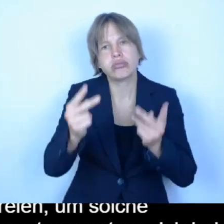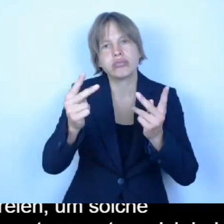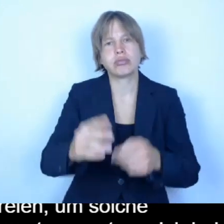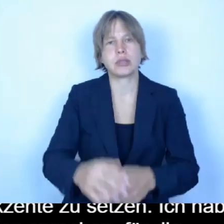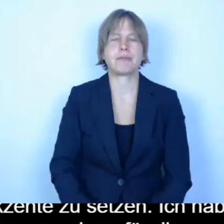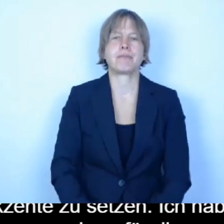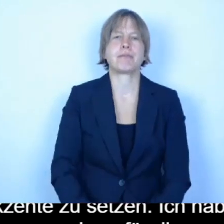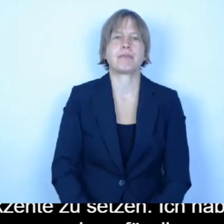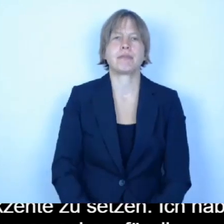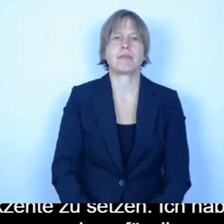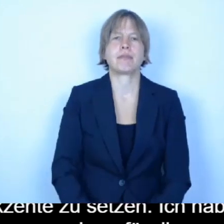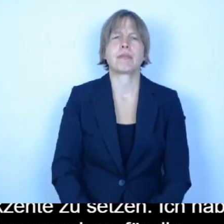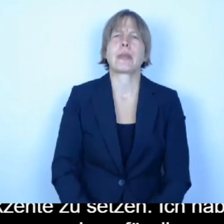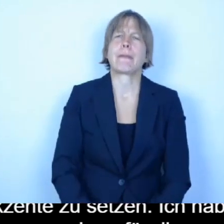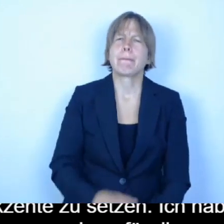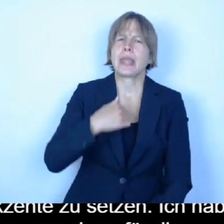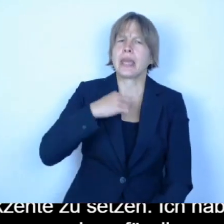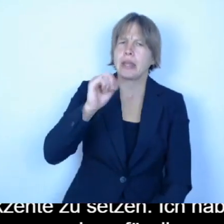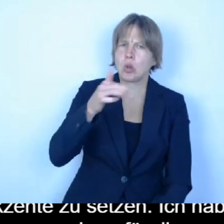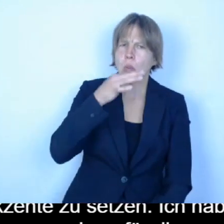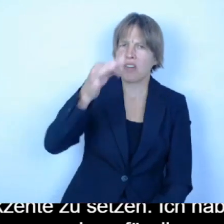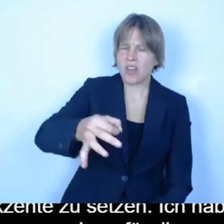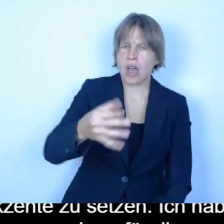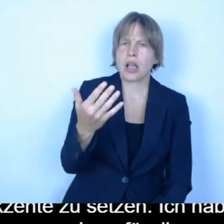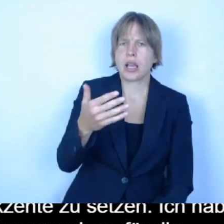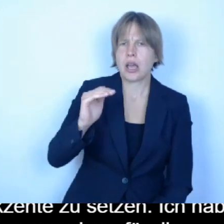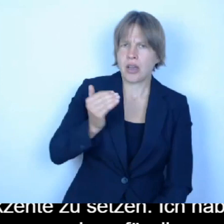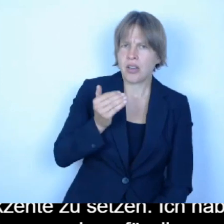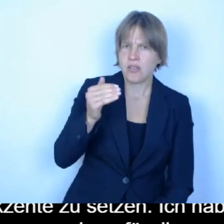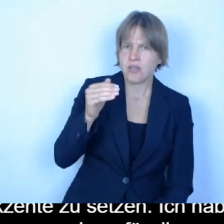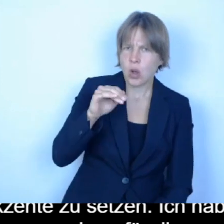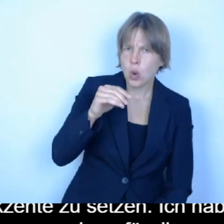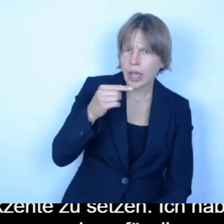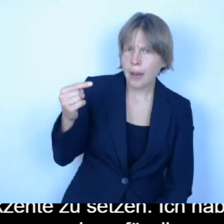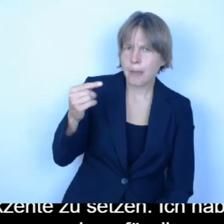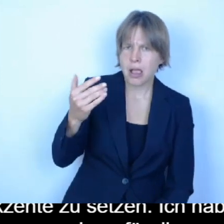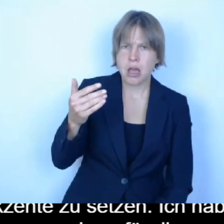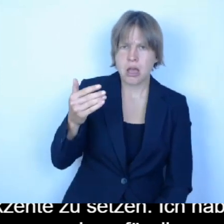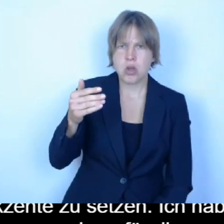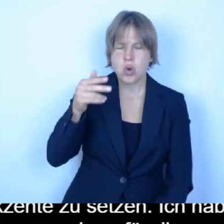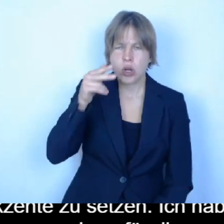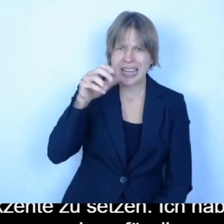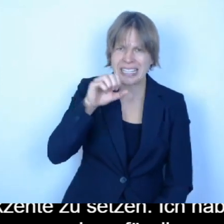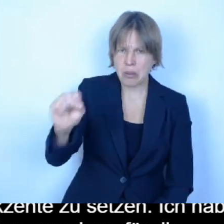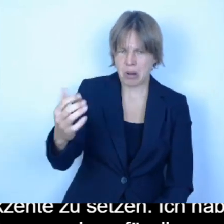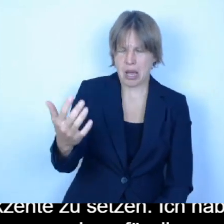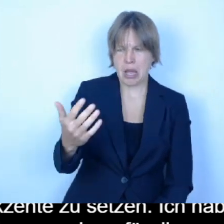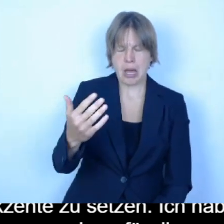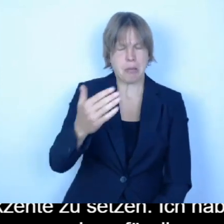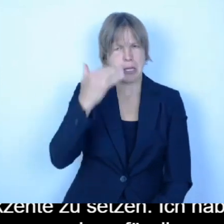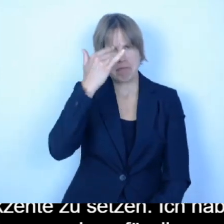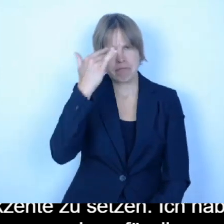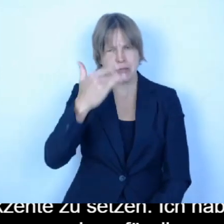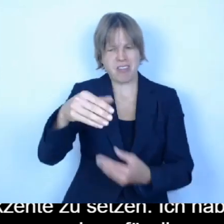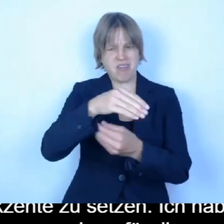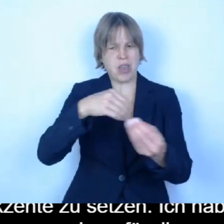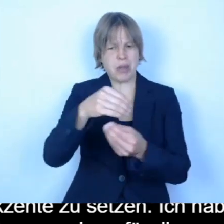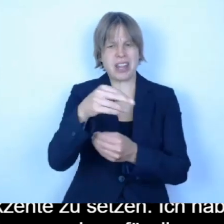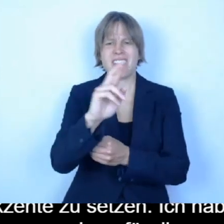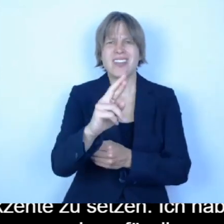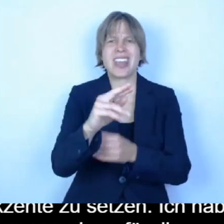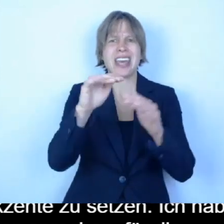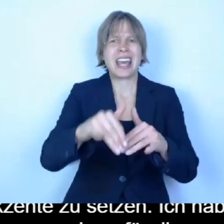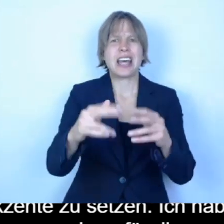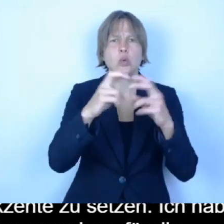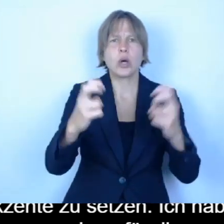zu Hause, damit sozusagen 5 Personen, sagen wir mal, wir haben eine Familie mit 3 Kindern, gleichzeitig arbeiten können. Wird es ein digitales Förderprogramm für